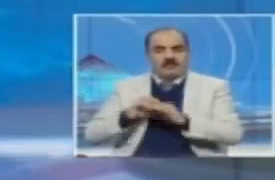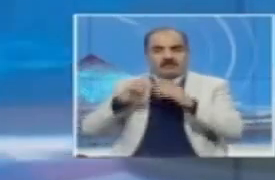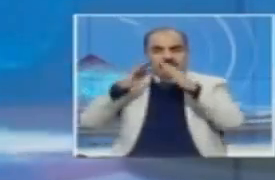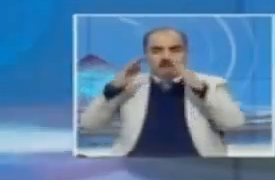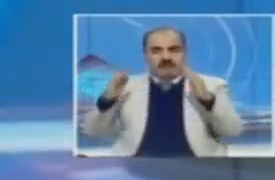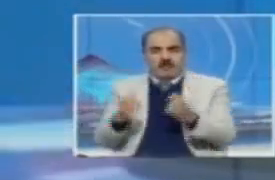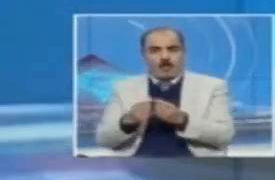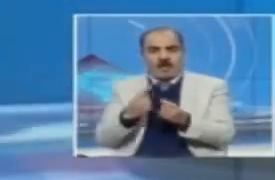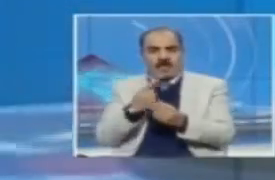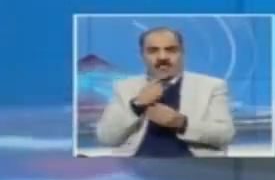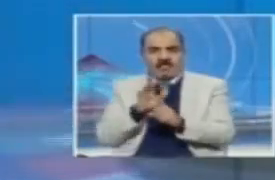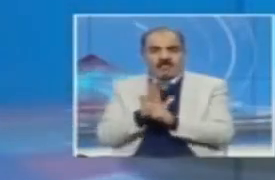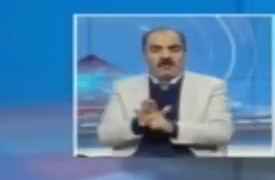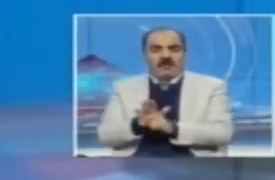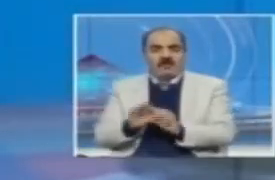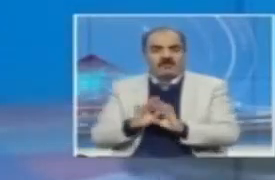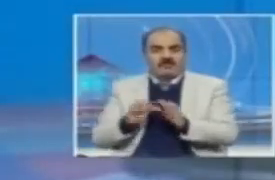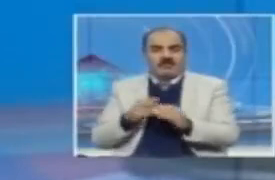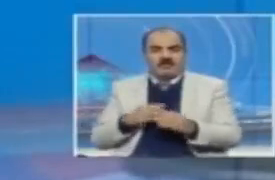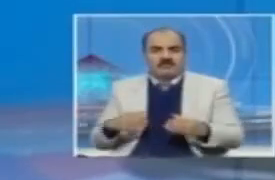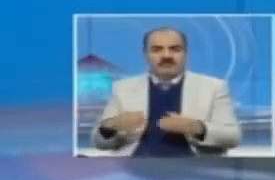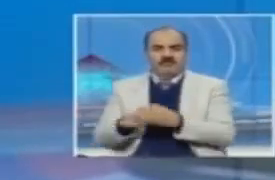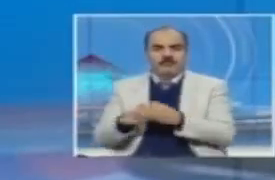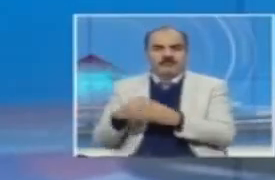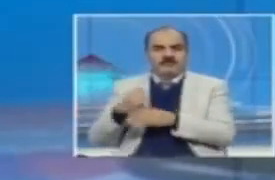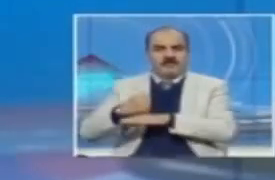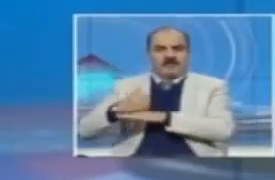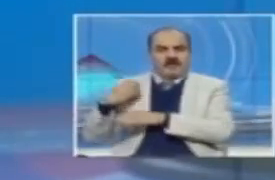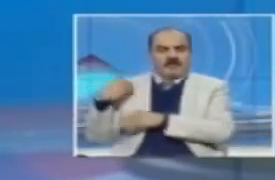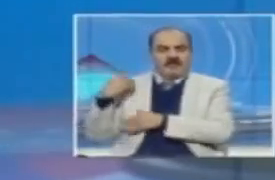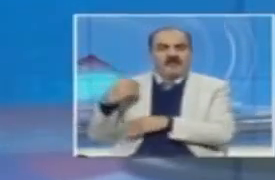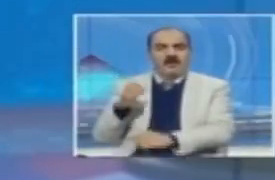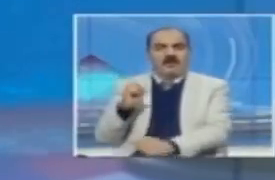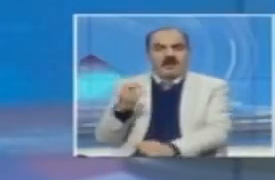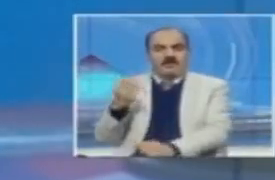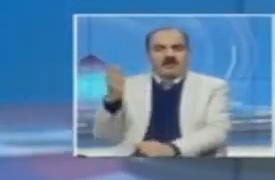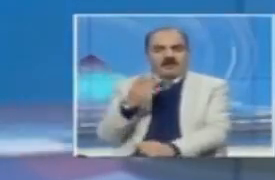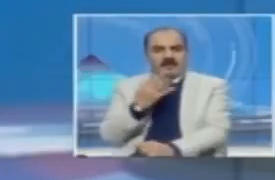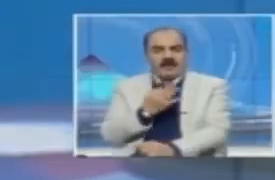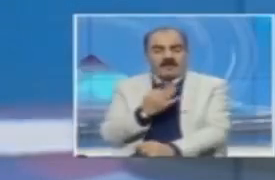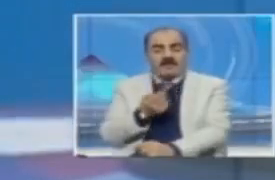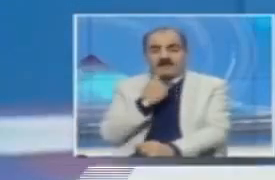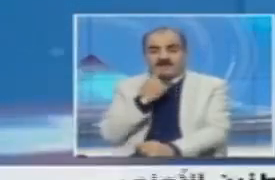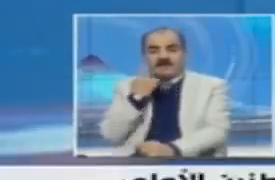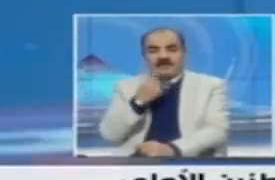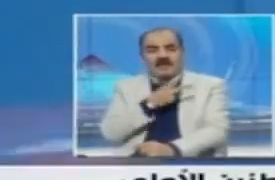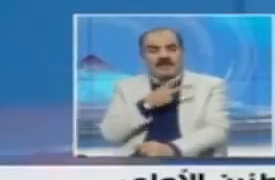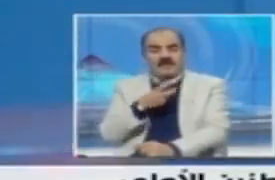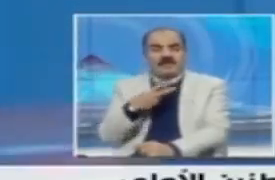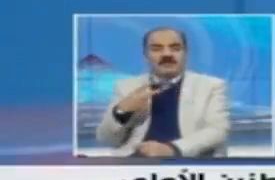تحت مظلة تحالف واحد دعما للتنمية، تم إطلاق التحالف الوطني للعمل الأهلي التنموي